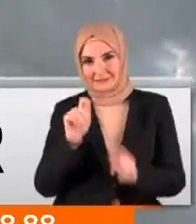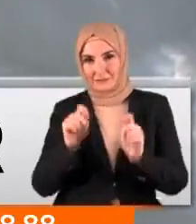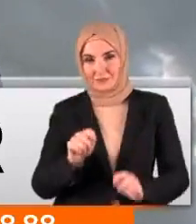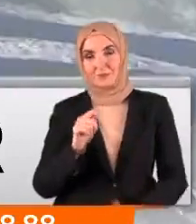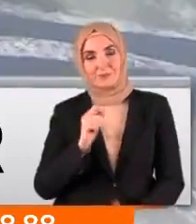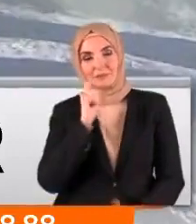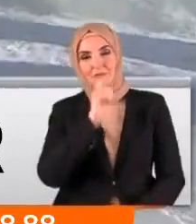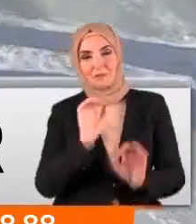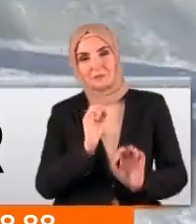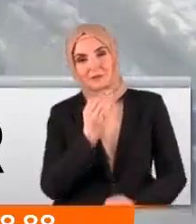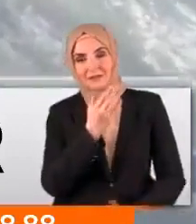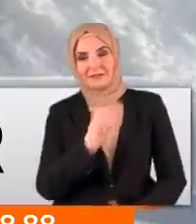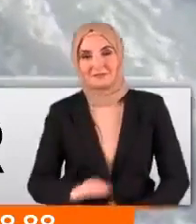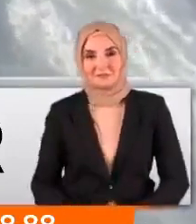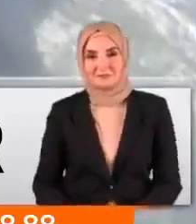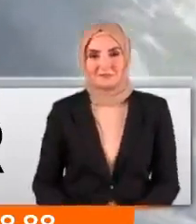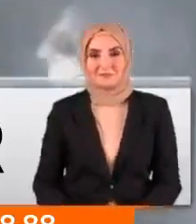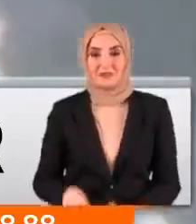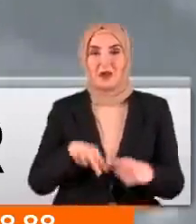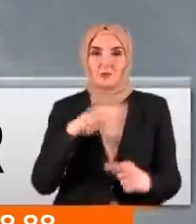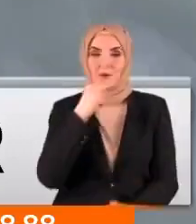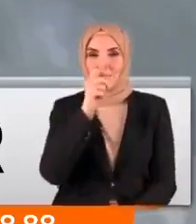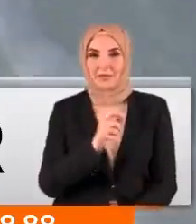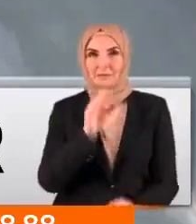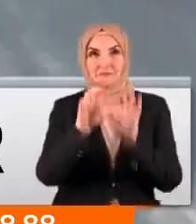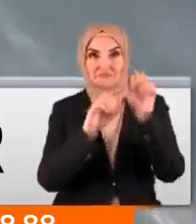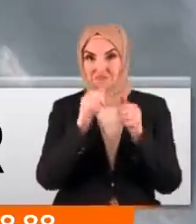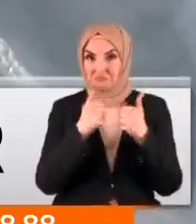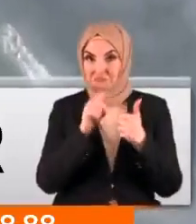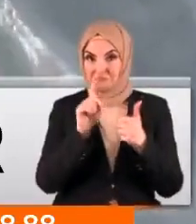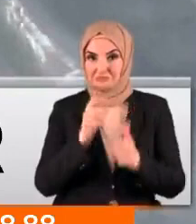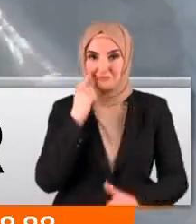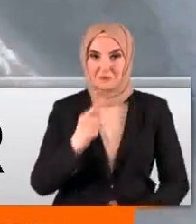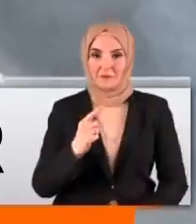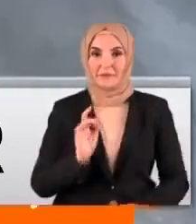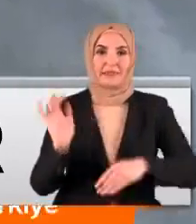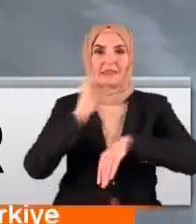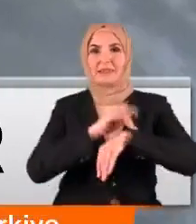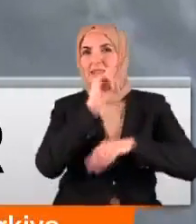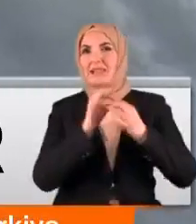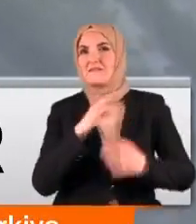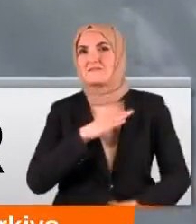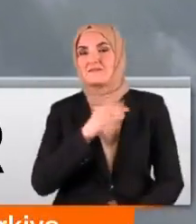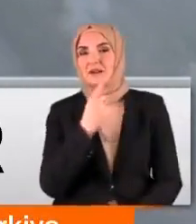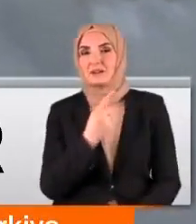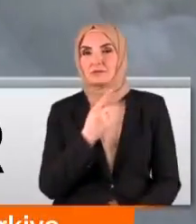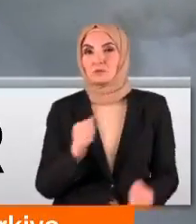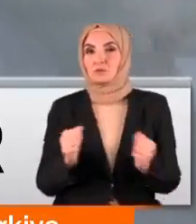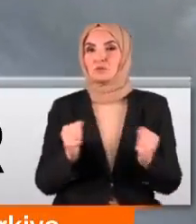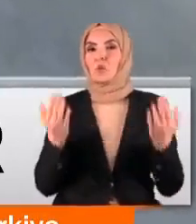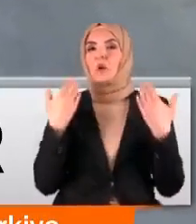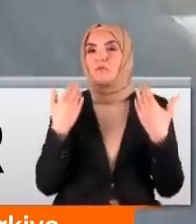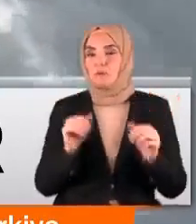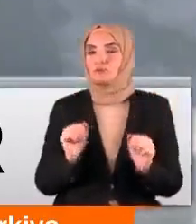Tırmanış. Evet. Aysu bakalım tırmanabilecek mi? Hocam zirvede ne bekliyor buraya gelenleri? Soğuk bir hava ve buz bekliyor.